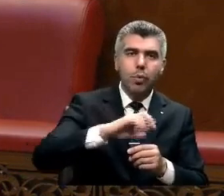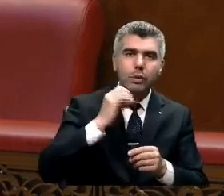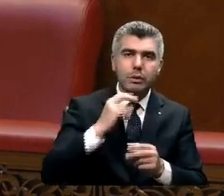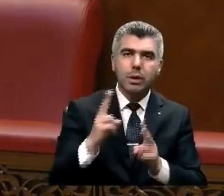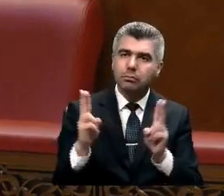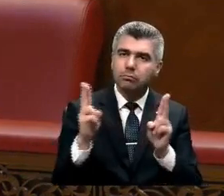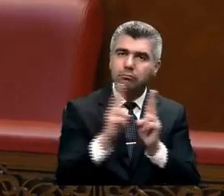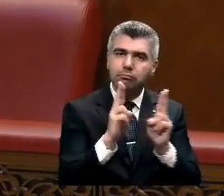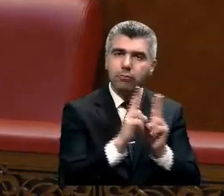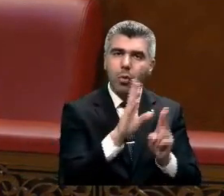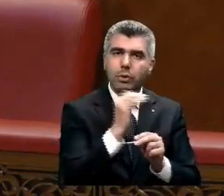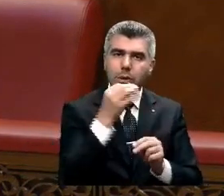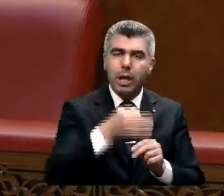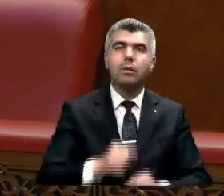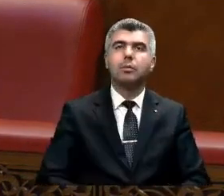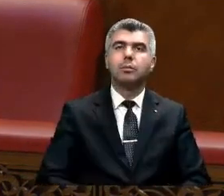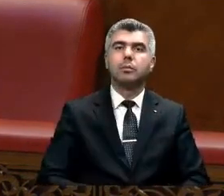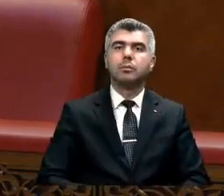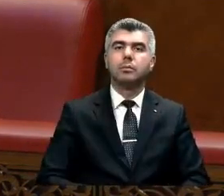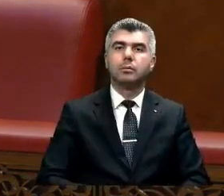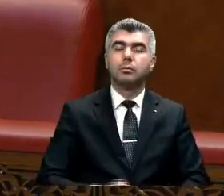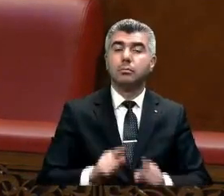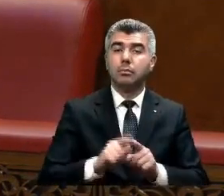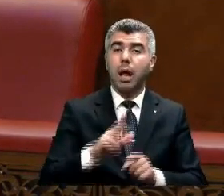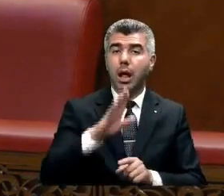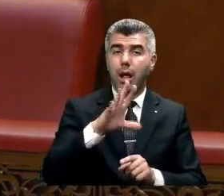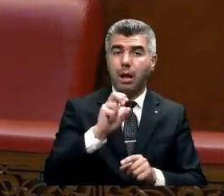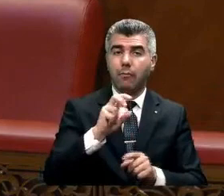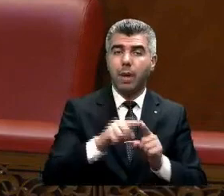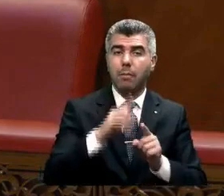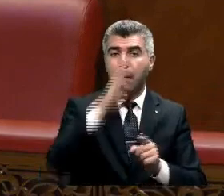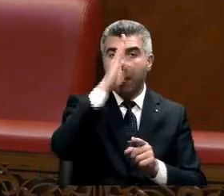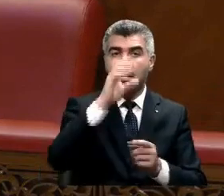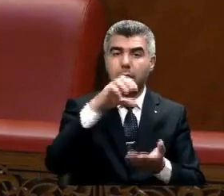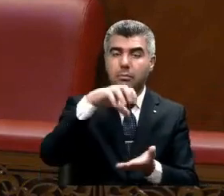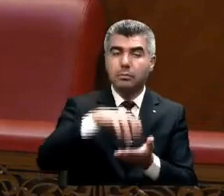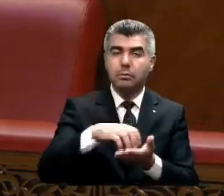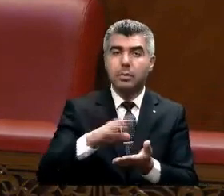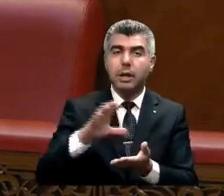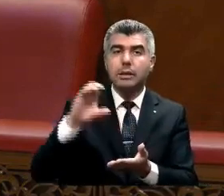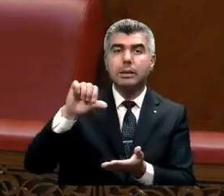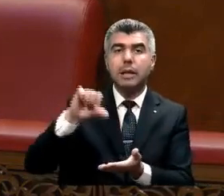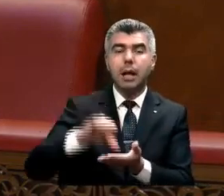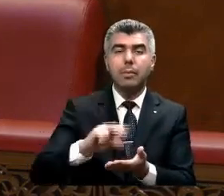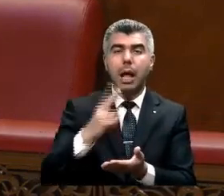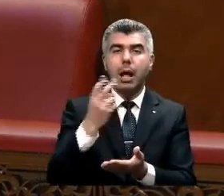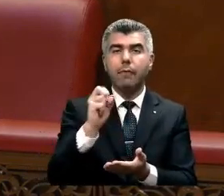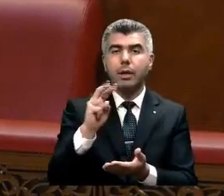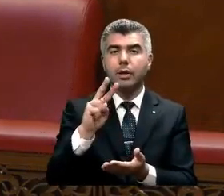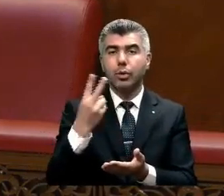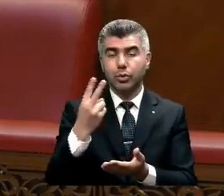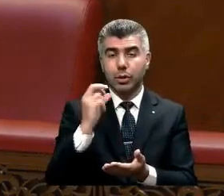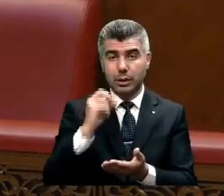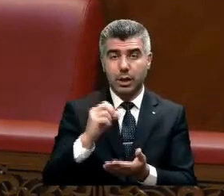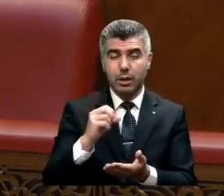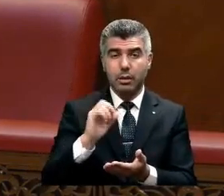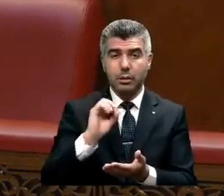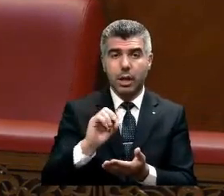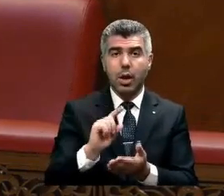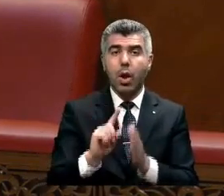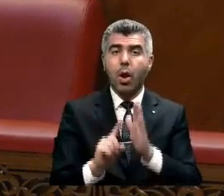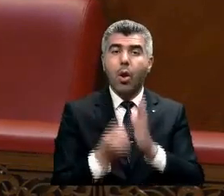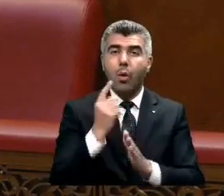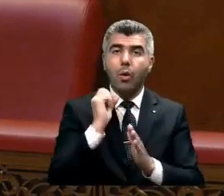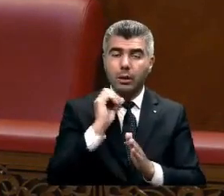واستقبالهم في احسن الظروف في هذا الاطار عرف مطار محمد الخامس الدولي سنه 2022 كموقع تجريبي